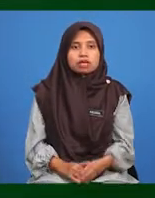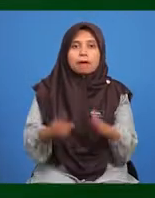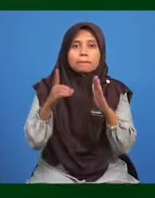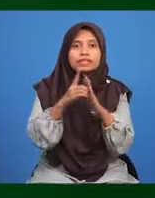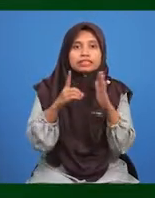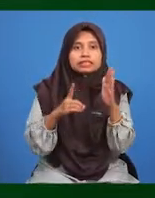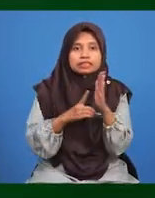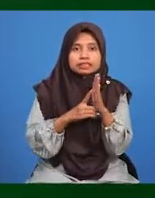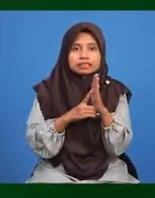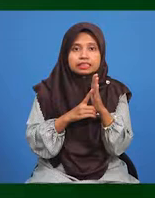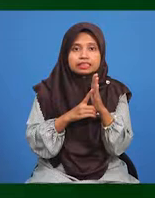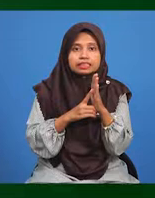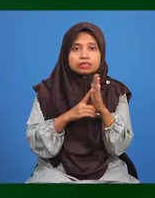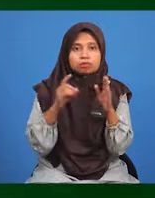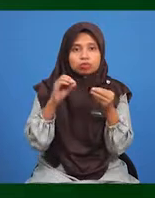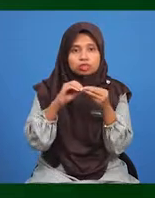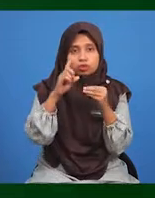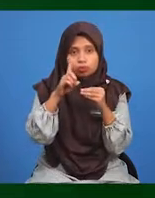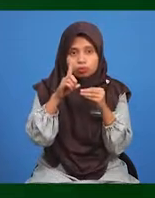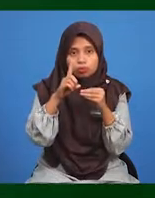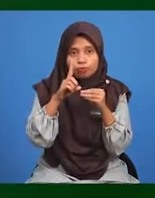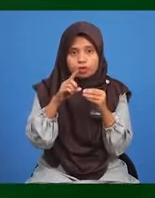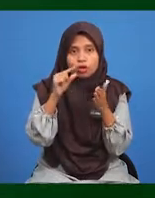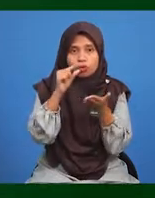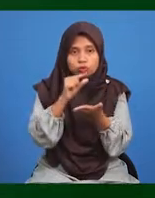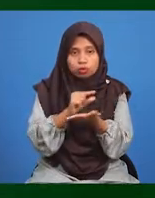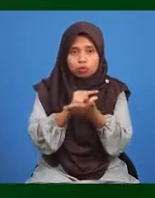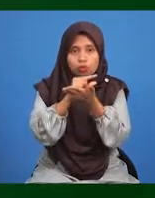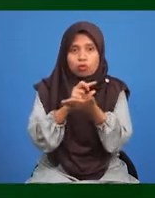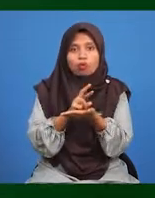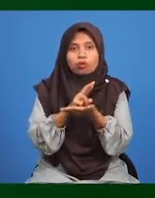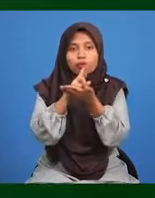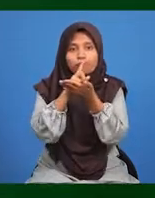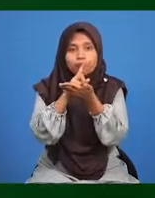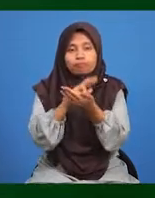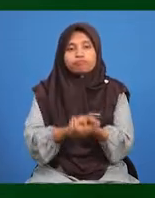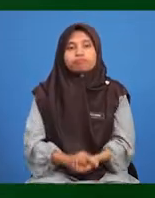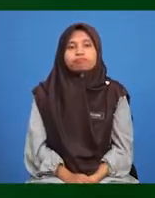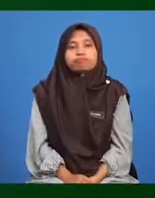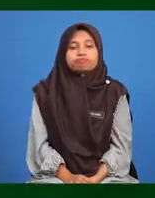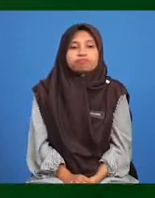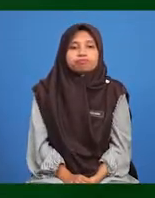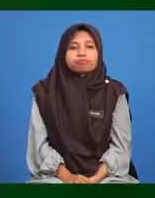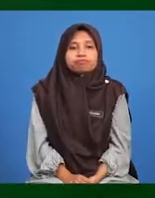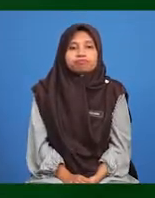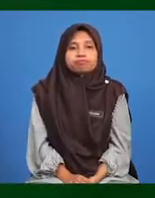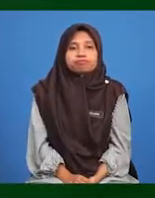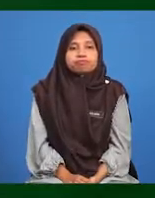yang pertama ialah perkataan gotong royong. Ada lagi